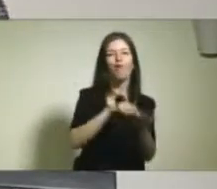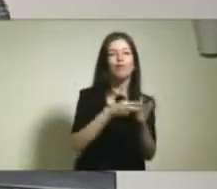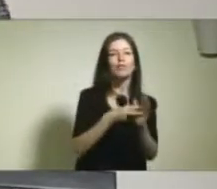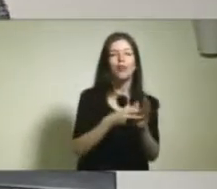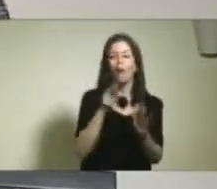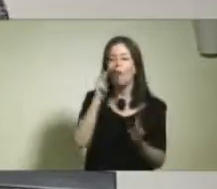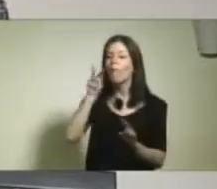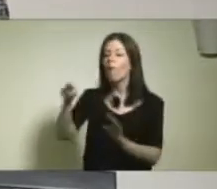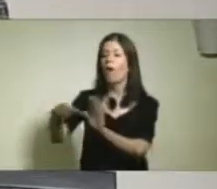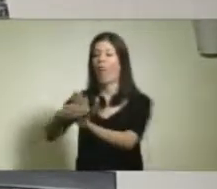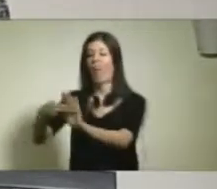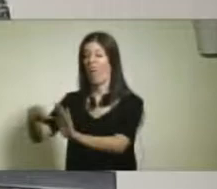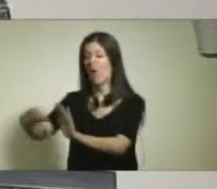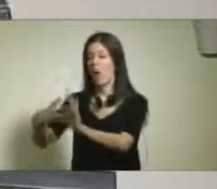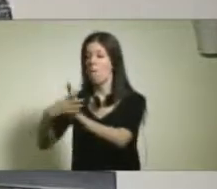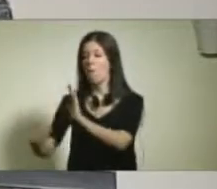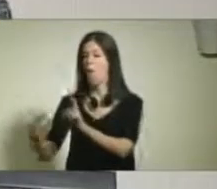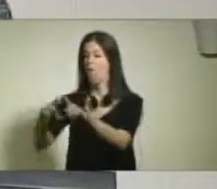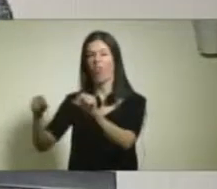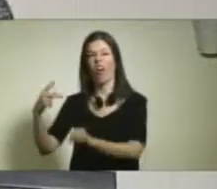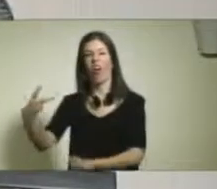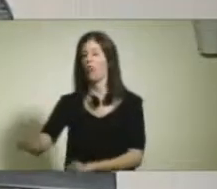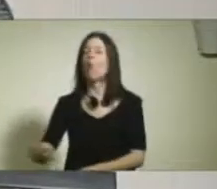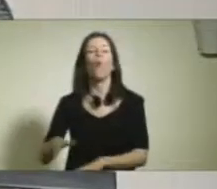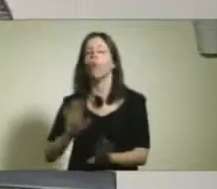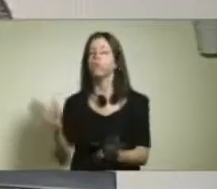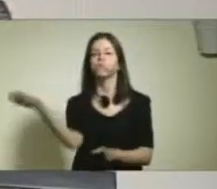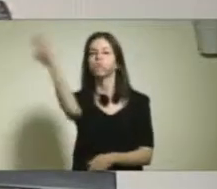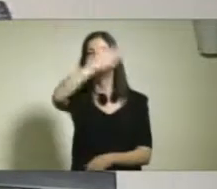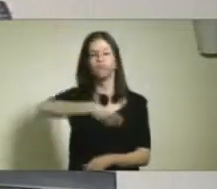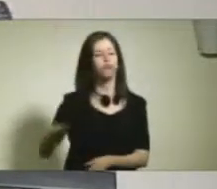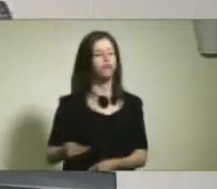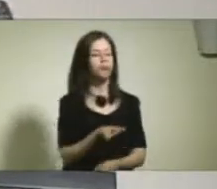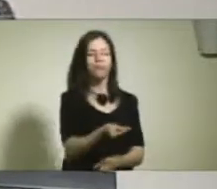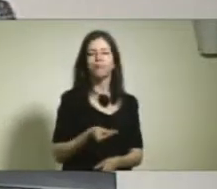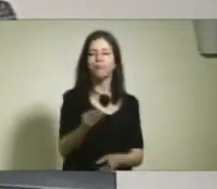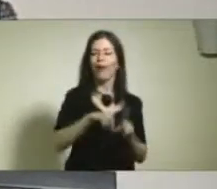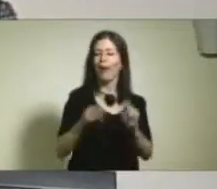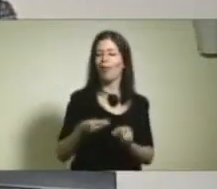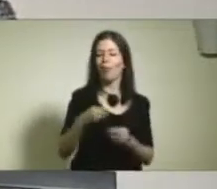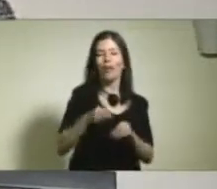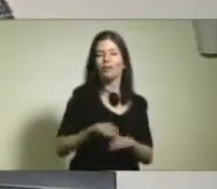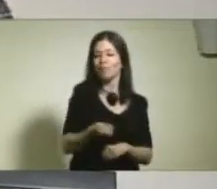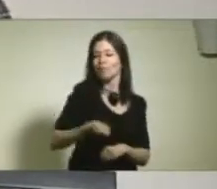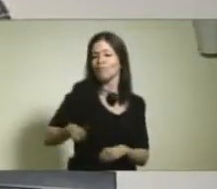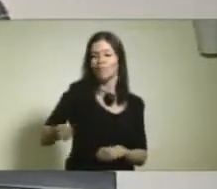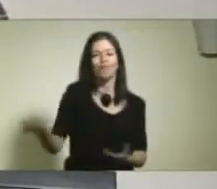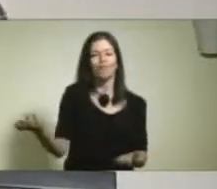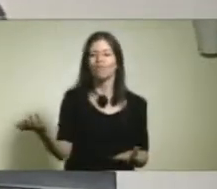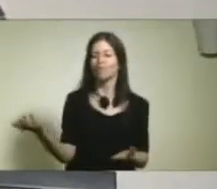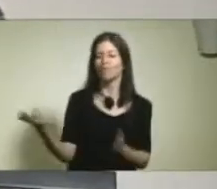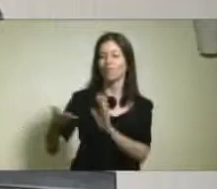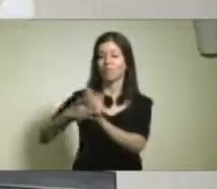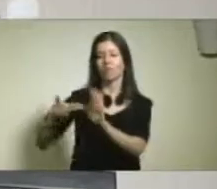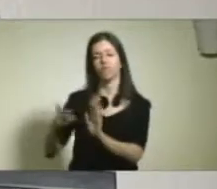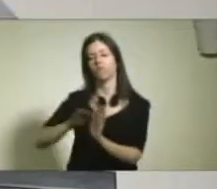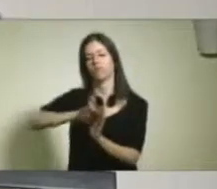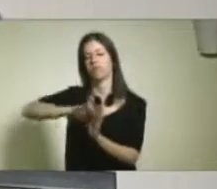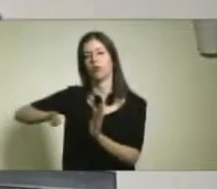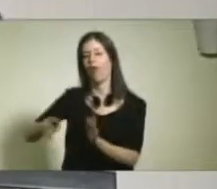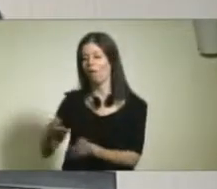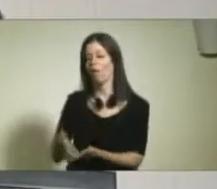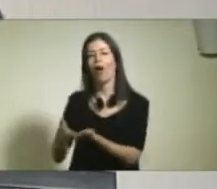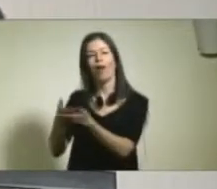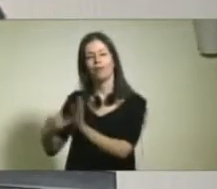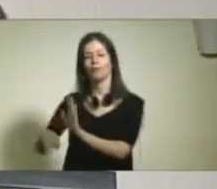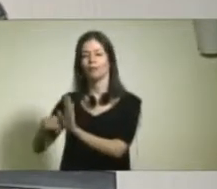pauvre ou n'a pas les moyens, et il pourra présenter sa carte dans tous les magasins, ce qui permet d'aider quand même le client de